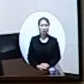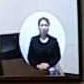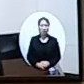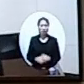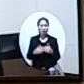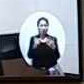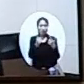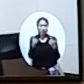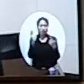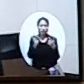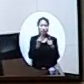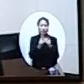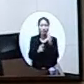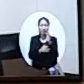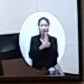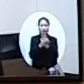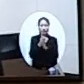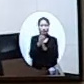의사결정 제6항 안동시